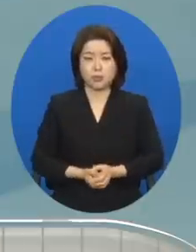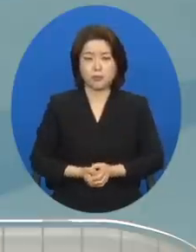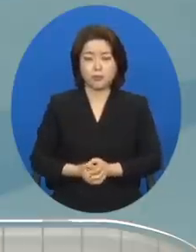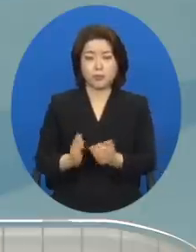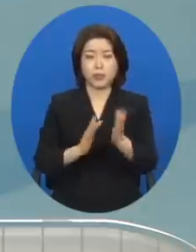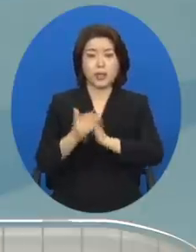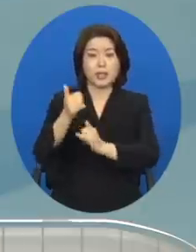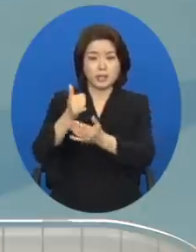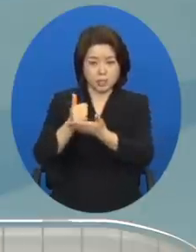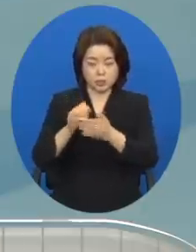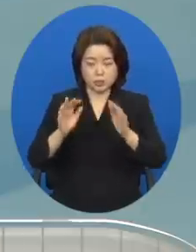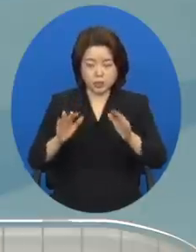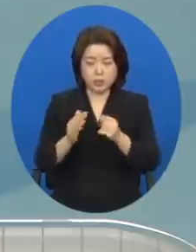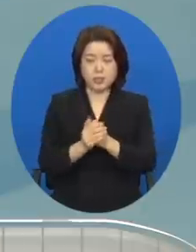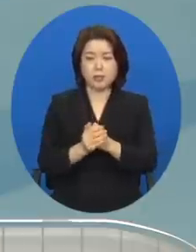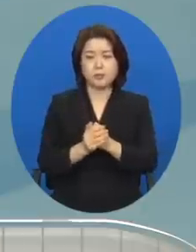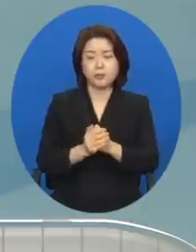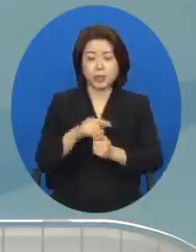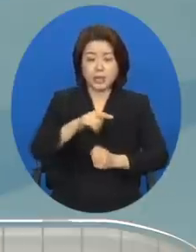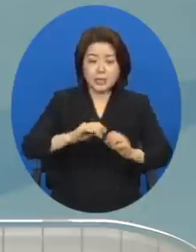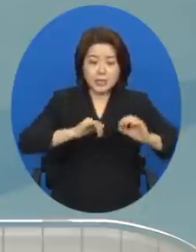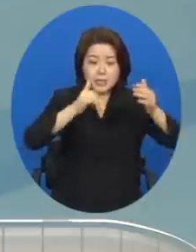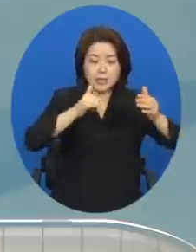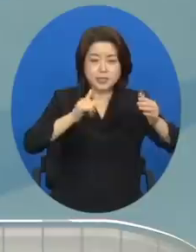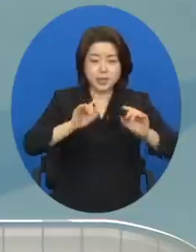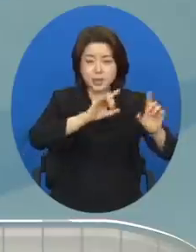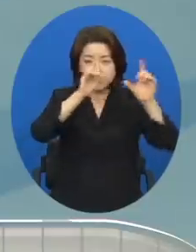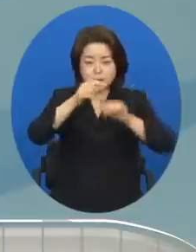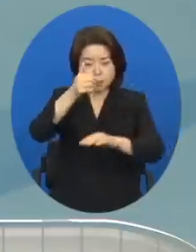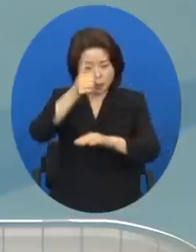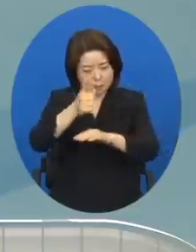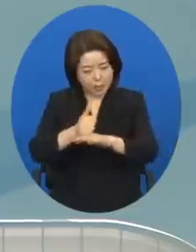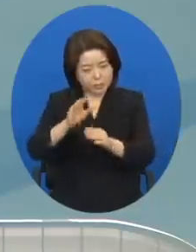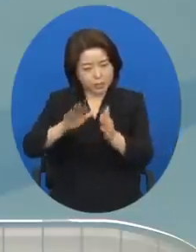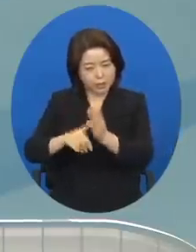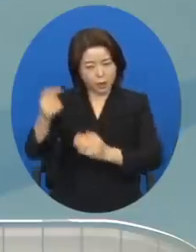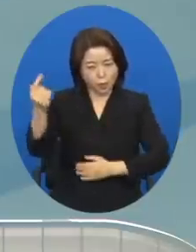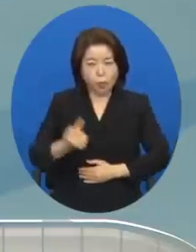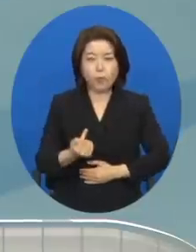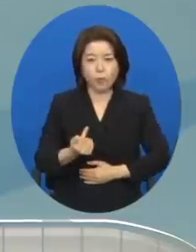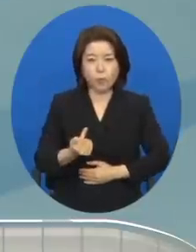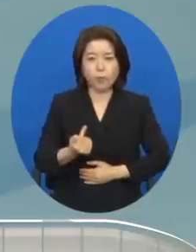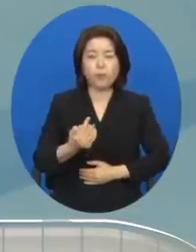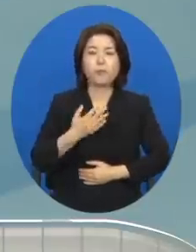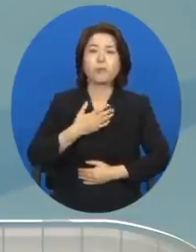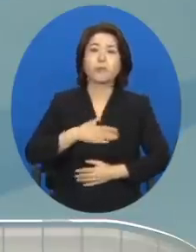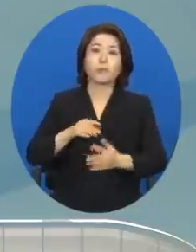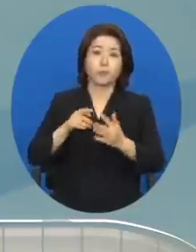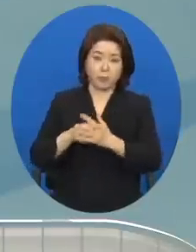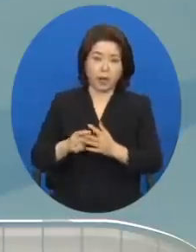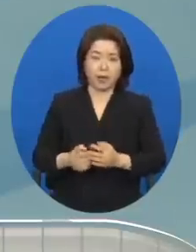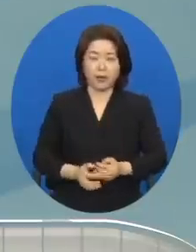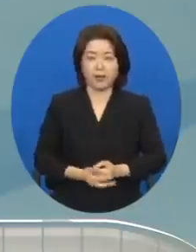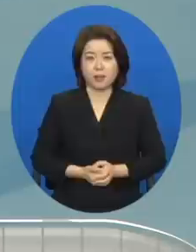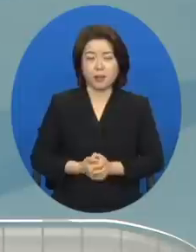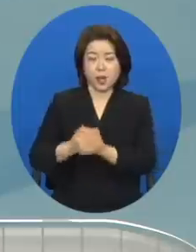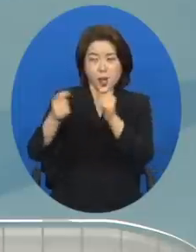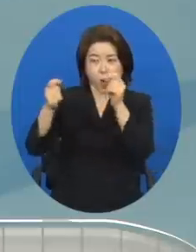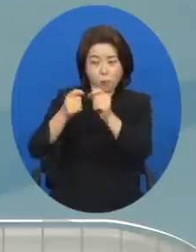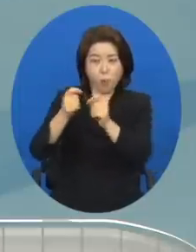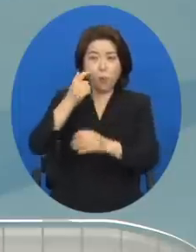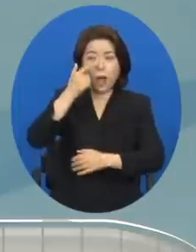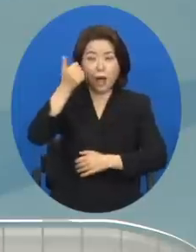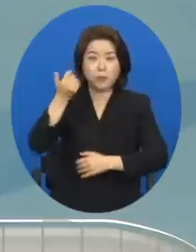이제 당신이 이 세상에서의 삶의 마지막이 되었다 하는 것을 아셨어요. 이제 곧